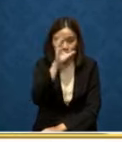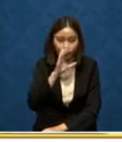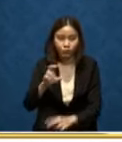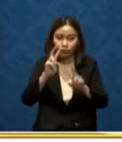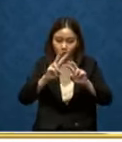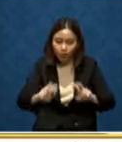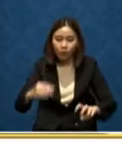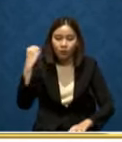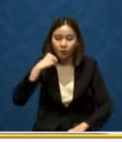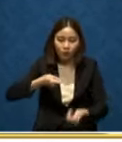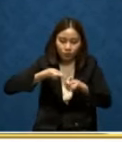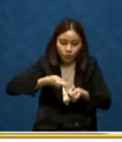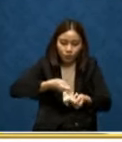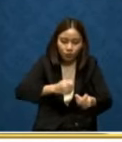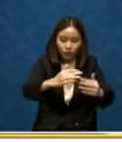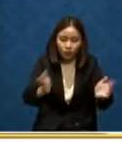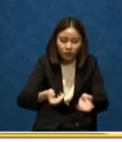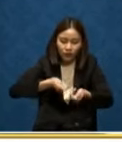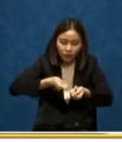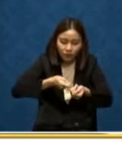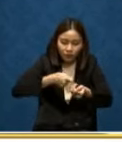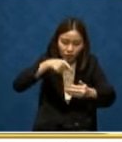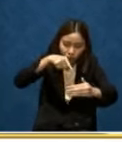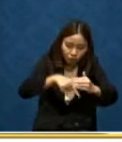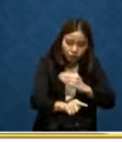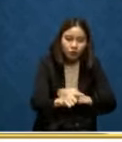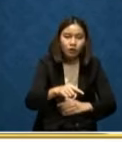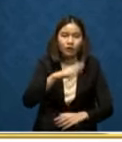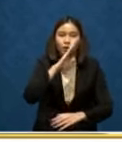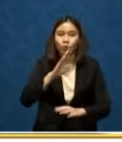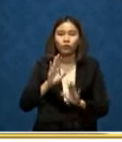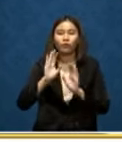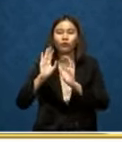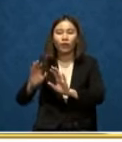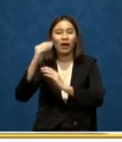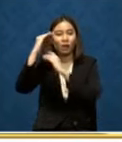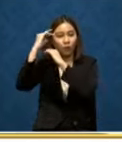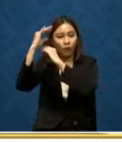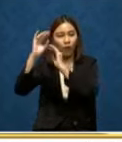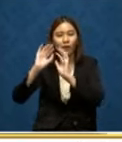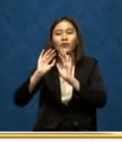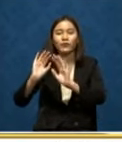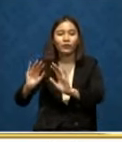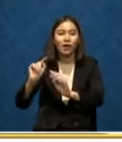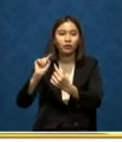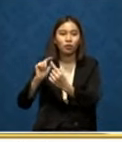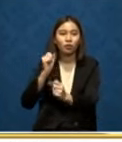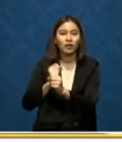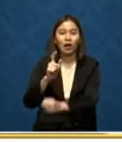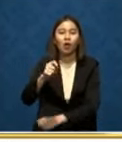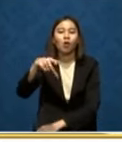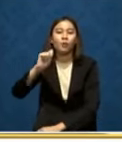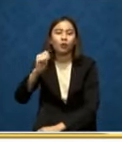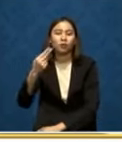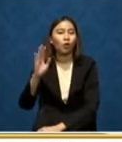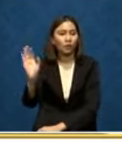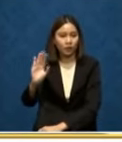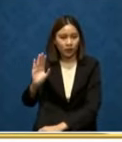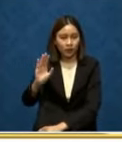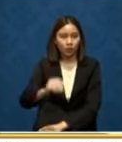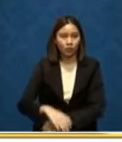ขุดให้มากครับอย่าไปผลักภาระหรือไปฝากความหวังไว้กับองค์กรปกครองส่วนท้องถิ่น